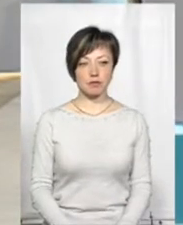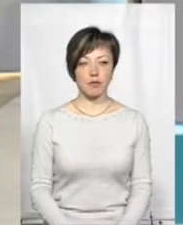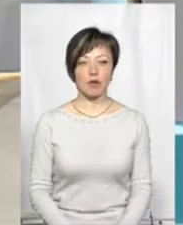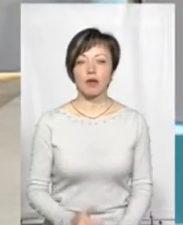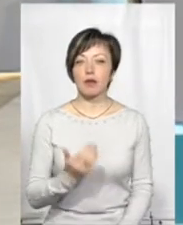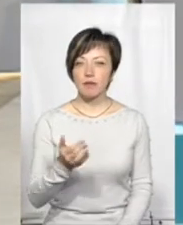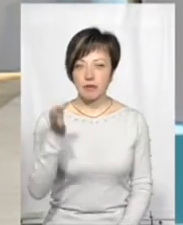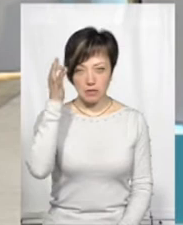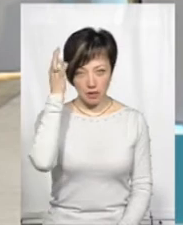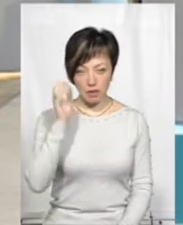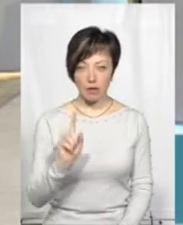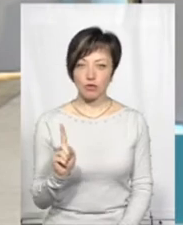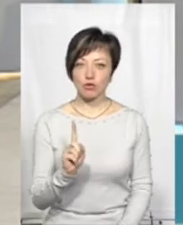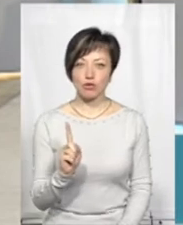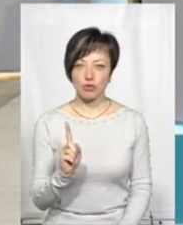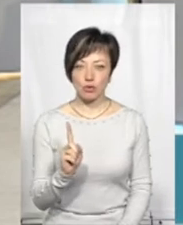Ви от згадали, що